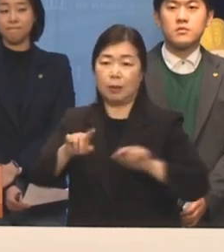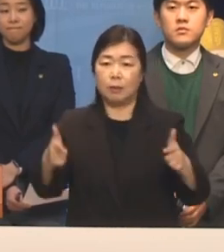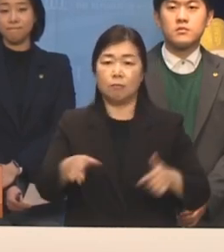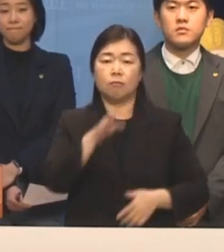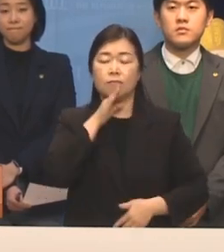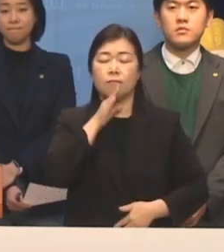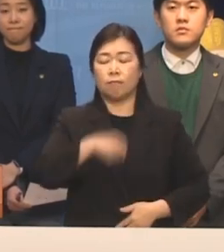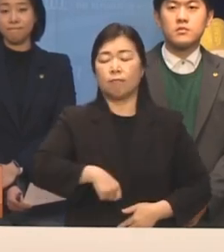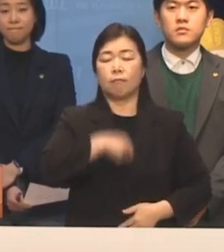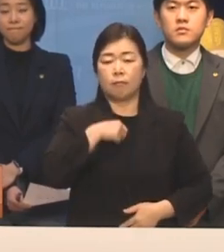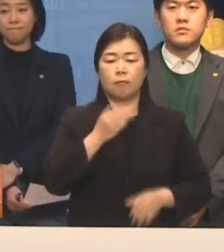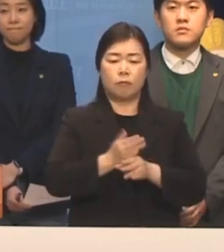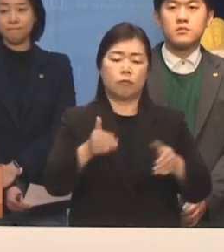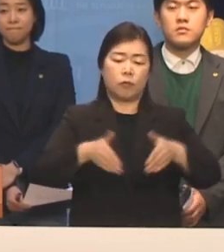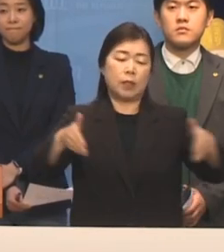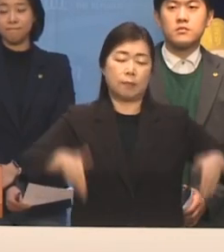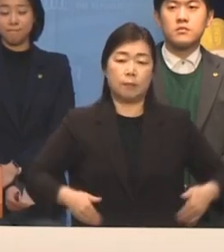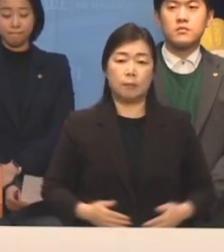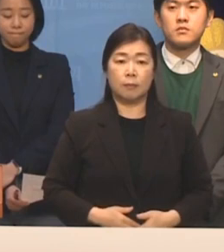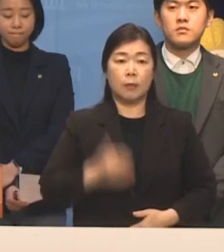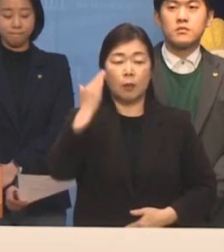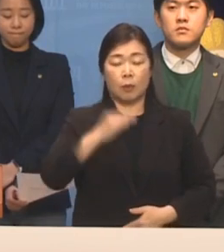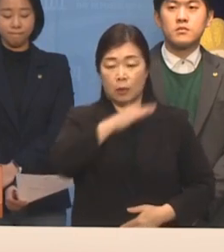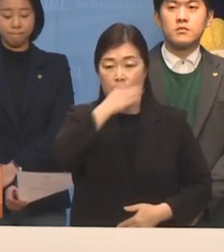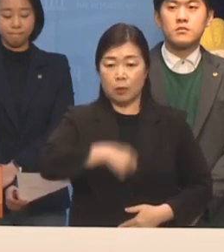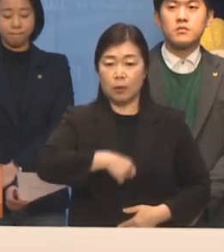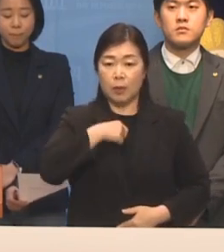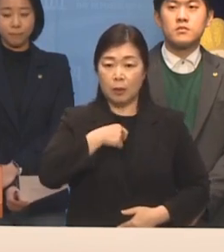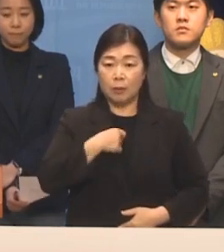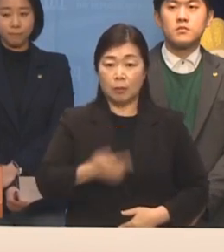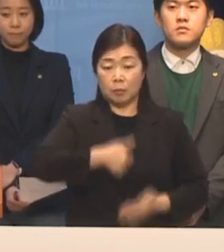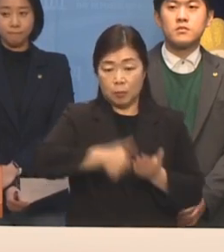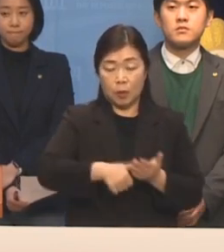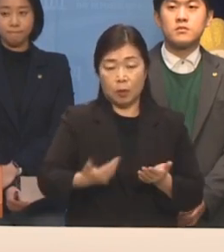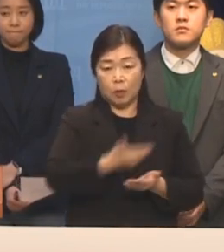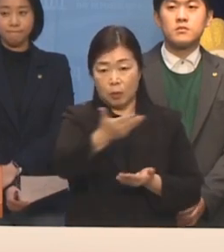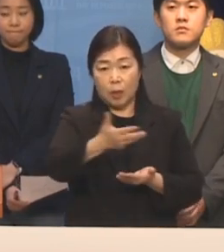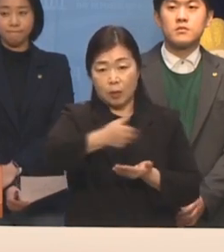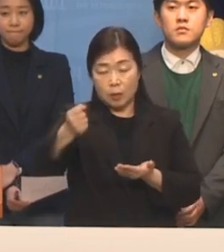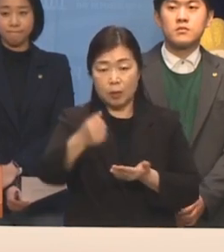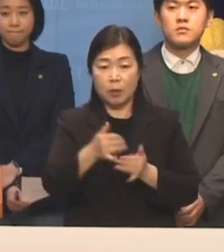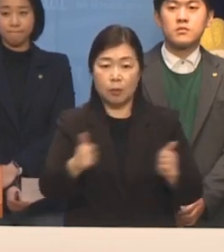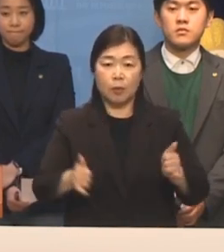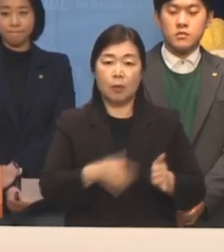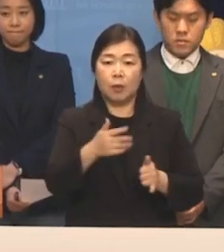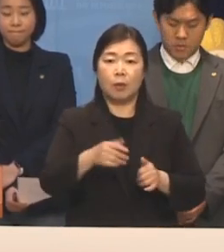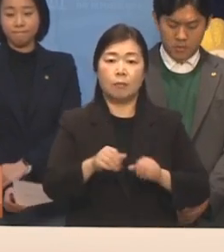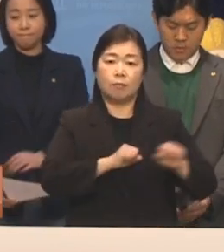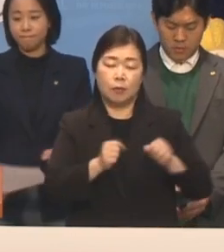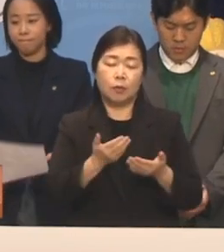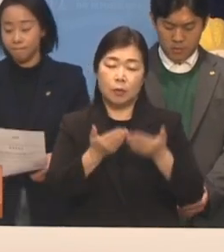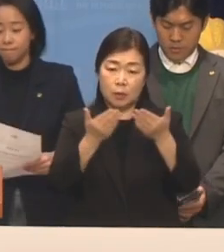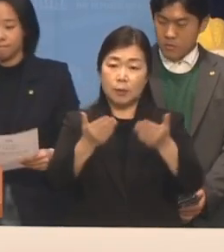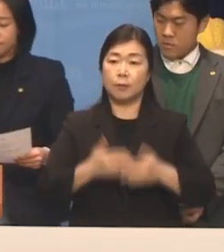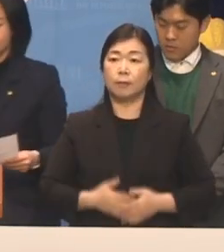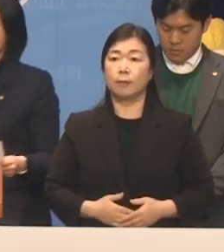진정한 제3지대 진보정당 녹색정의당이 기후유권자들의 부름에 응답하겠습니다.